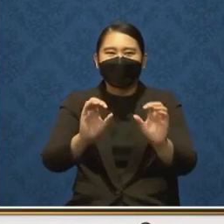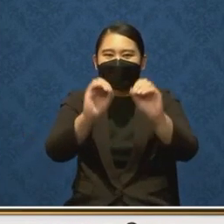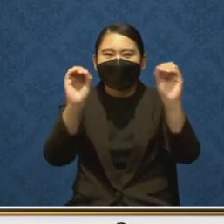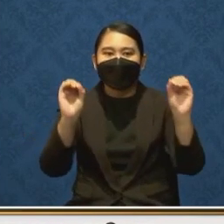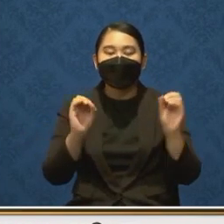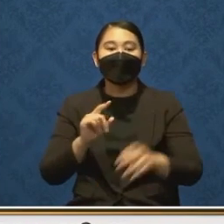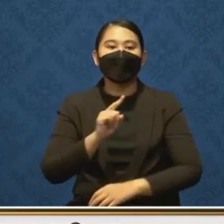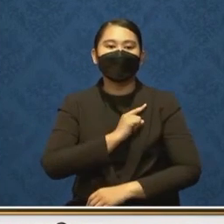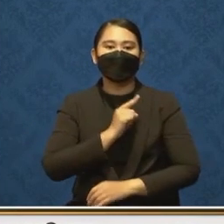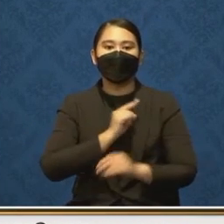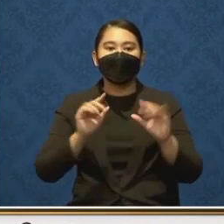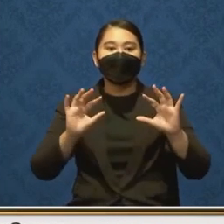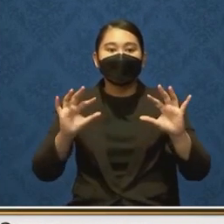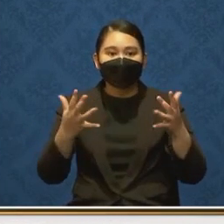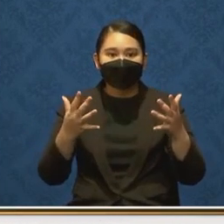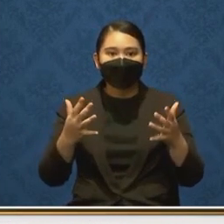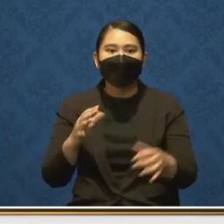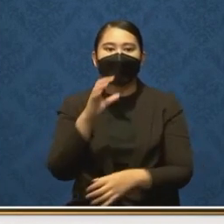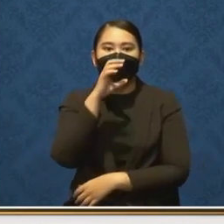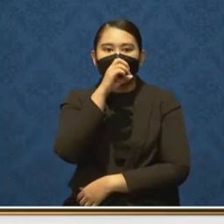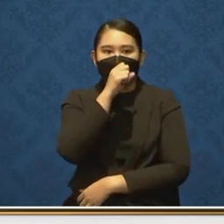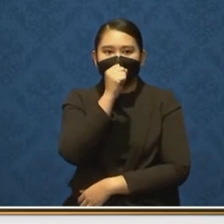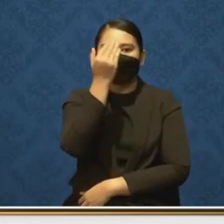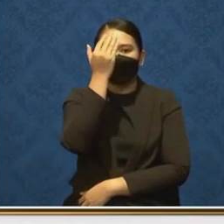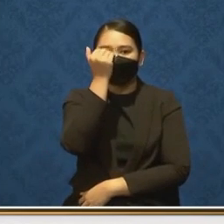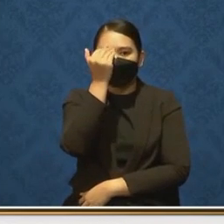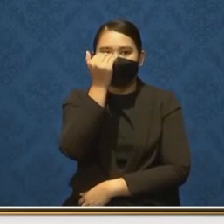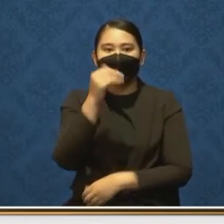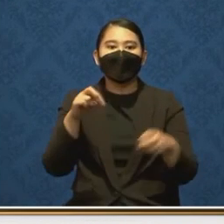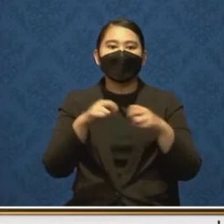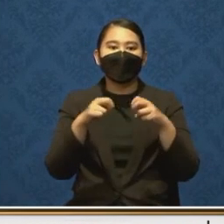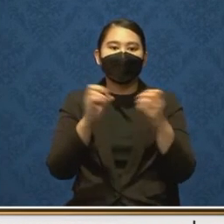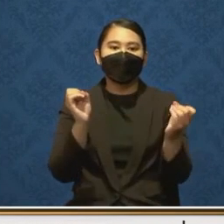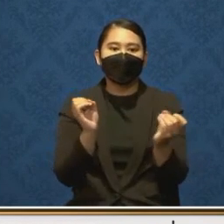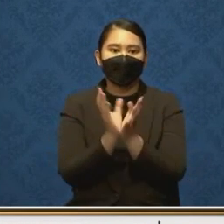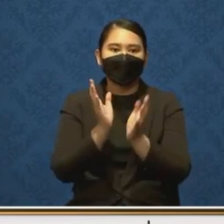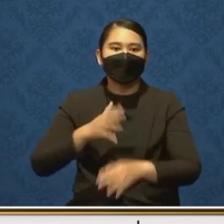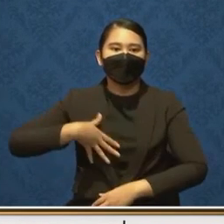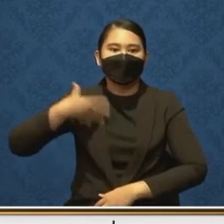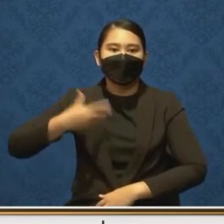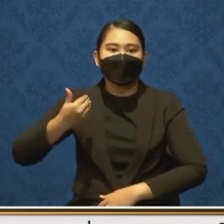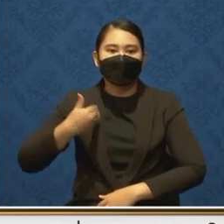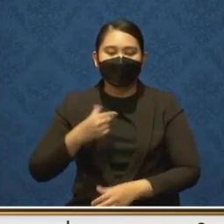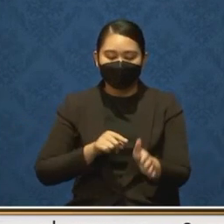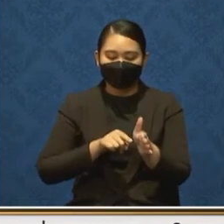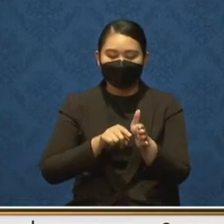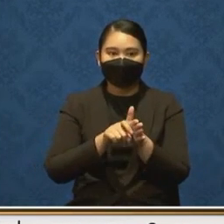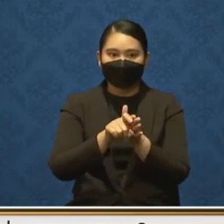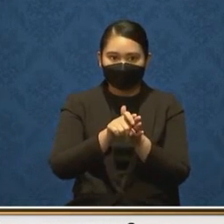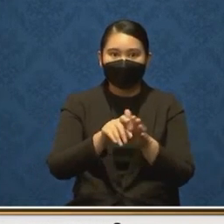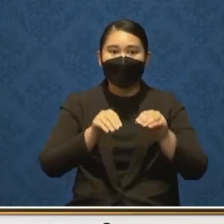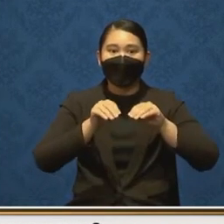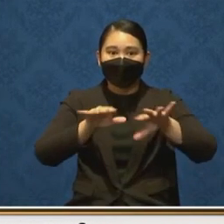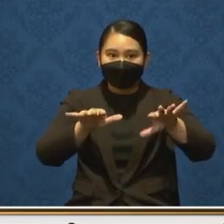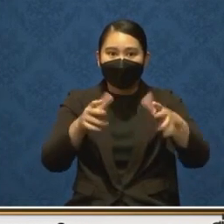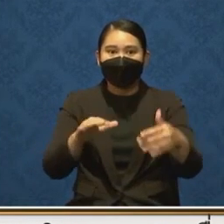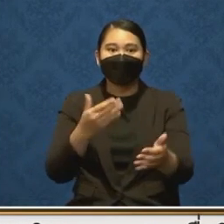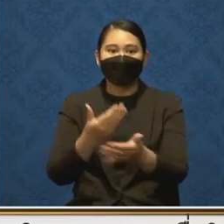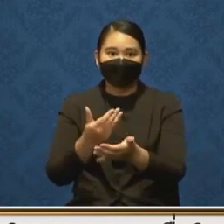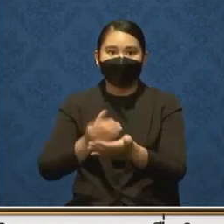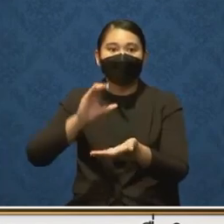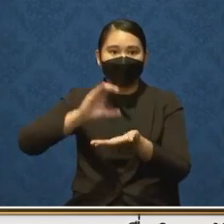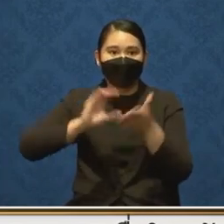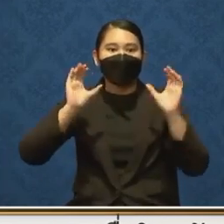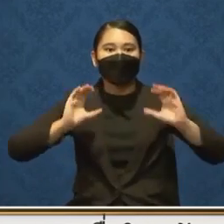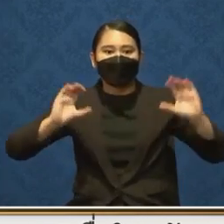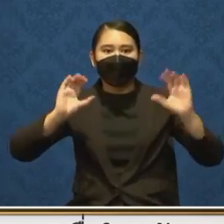่เกิโลปิด จก็งทำไมเกิดโลกระบาใช้งบประมาณขแนดนไป ท่านกย